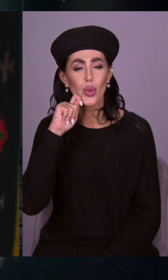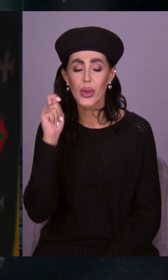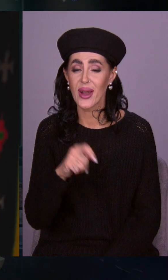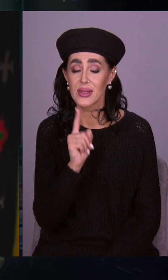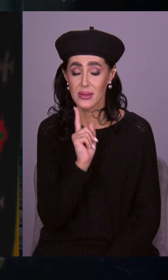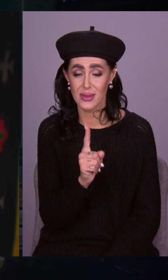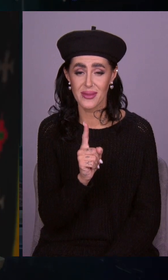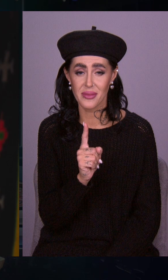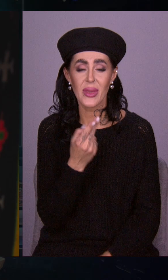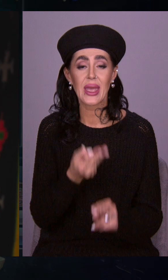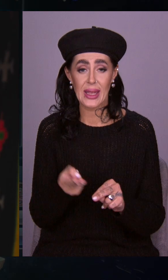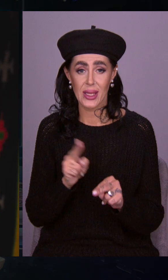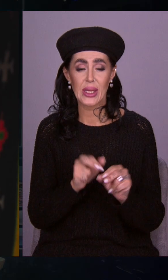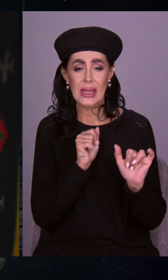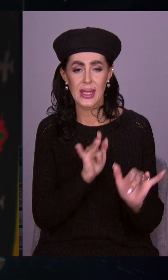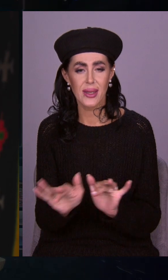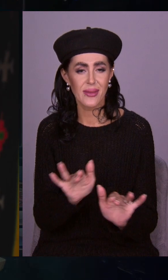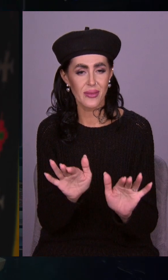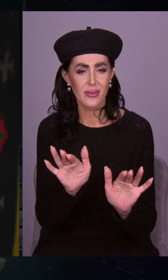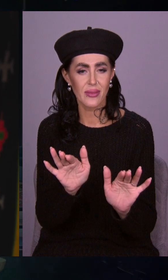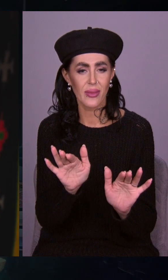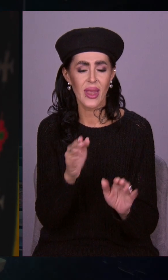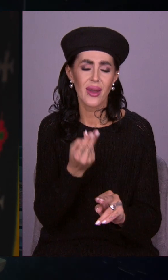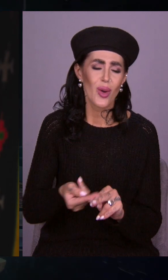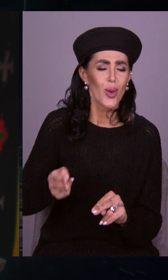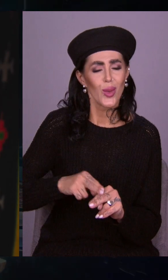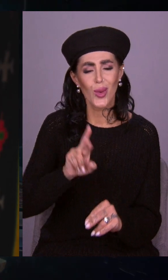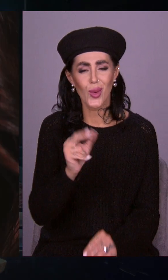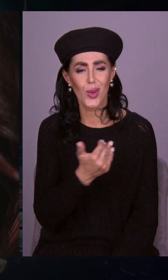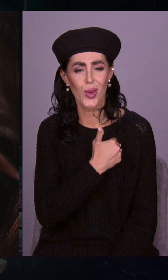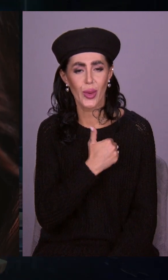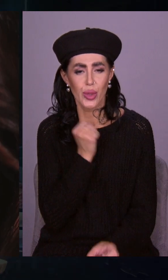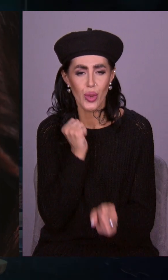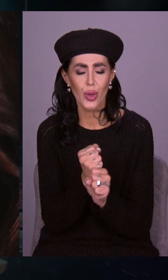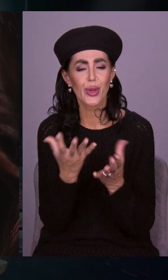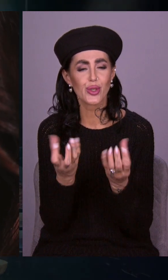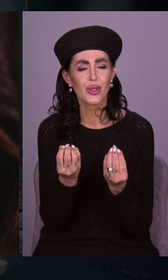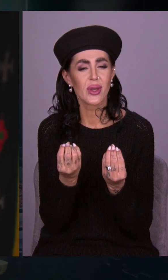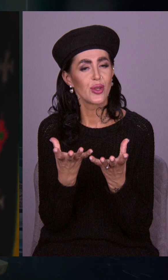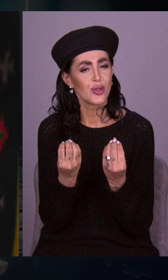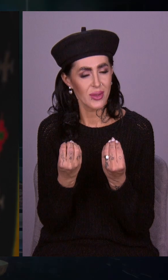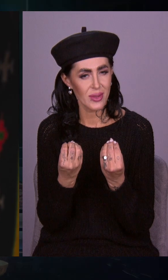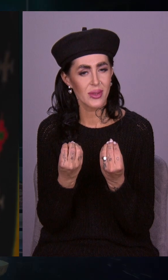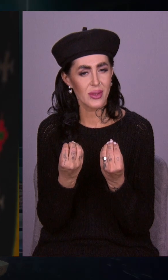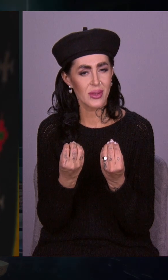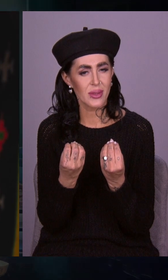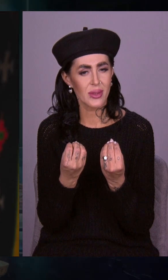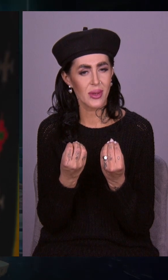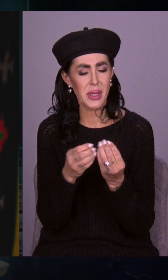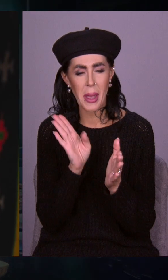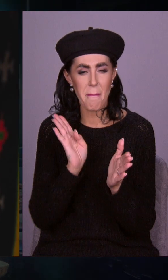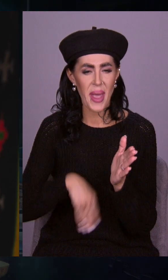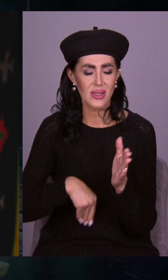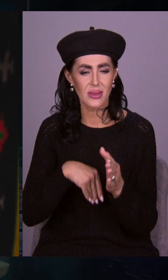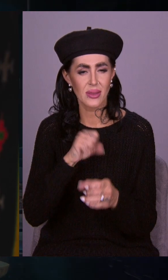Українська – це дія, яку хочеться робити ще і ще. Без